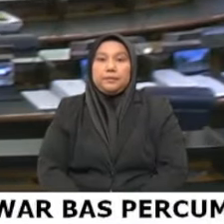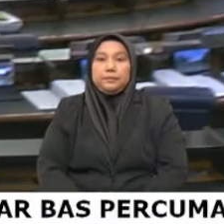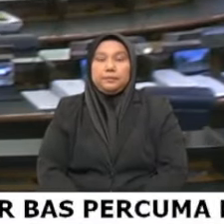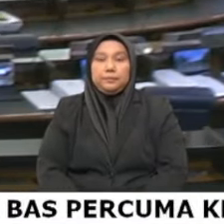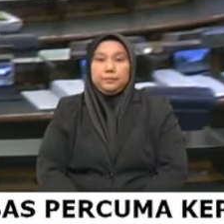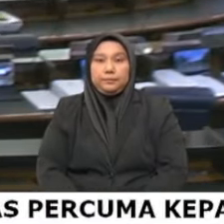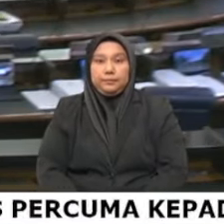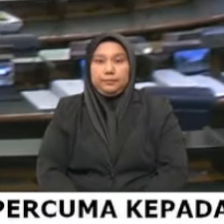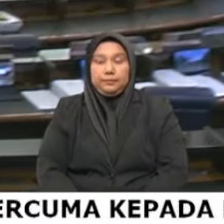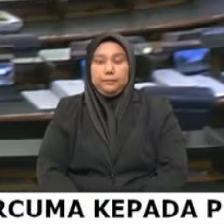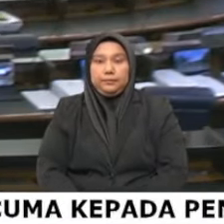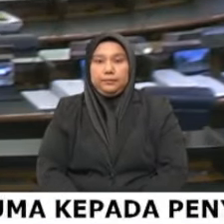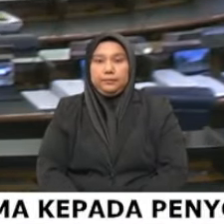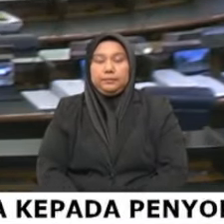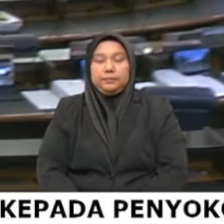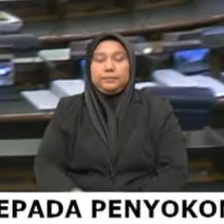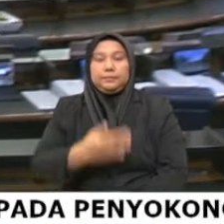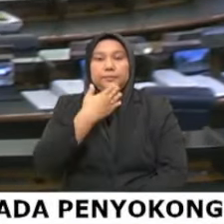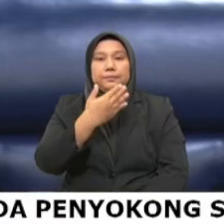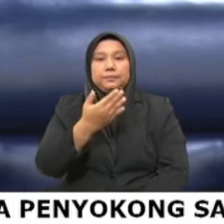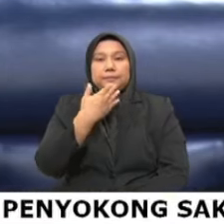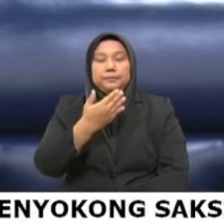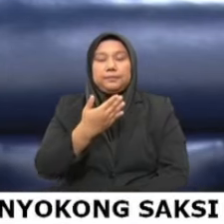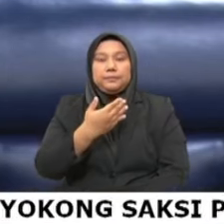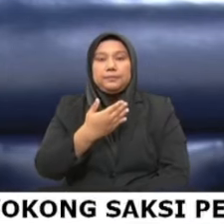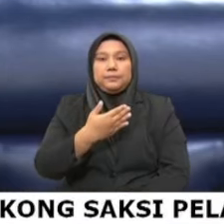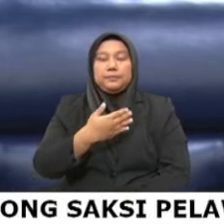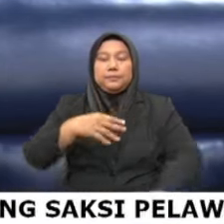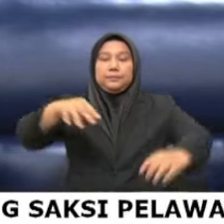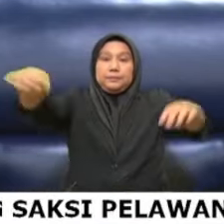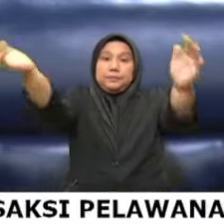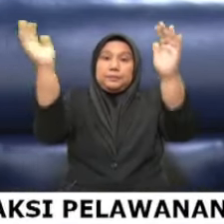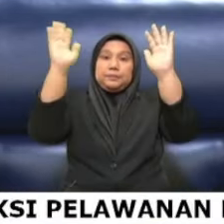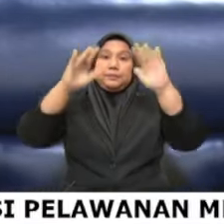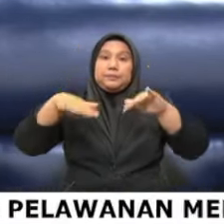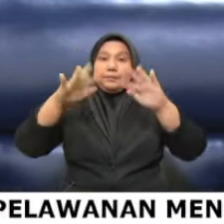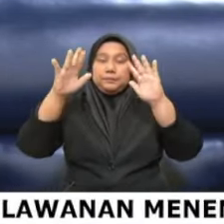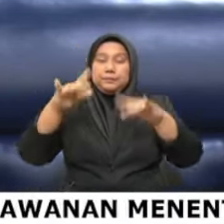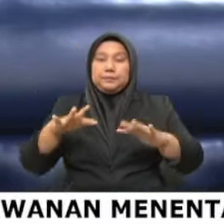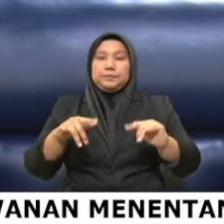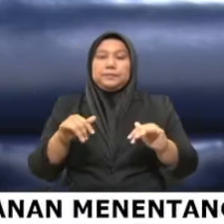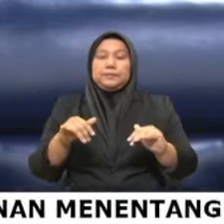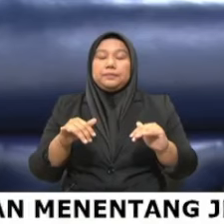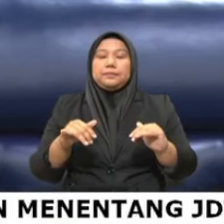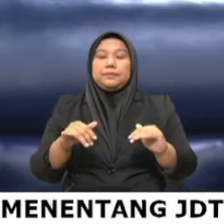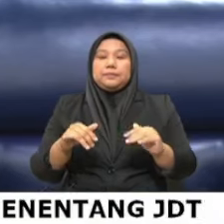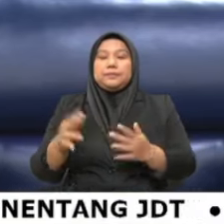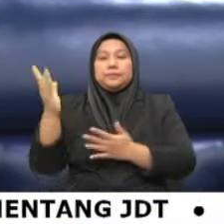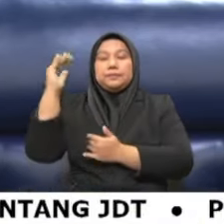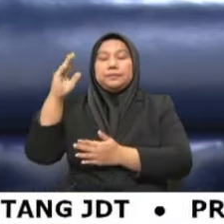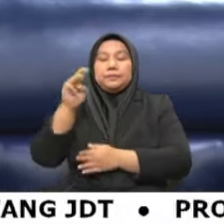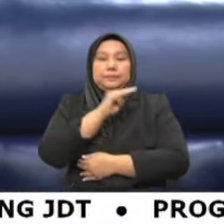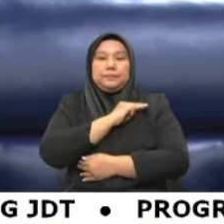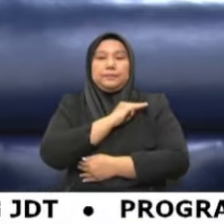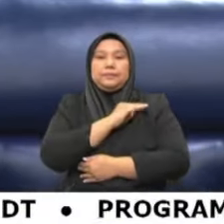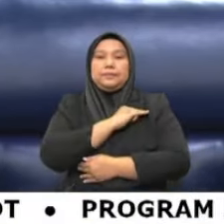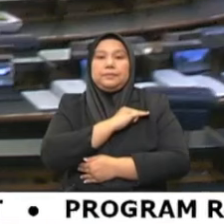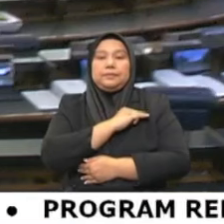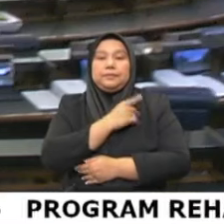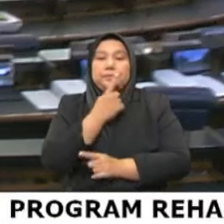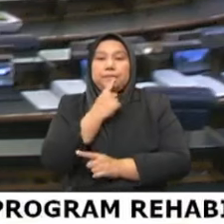Speaker. Hujan setiap hari nak jadi musim tengkujuh. Harap kepada Menteri jawab soalan tujuh.